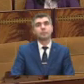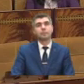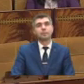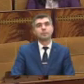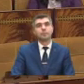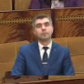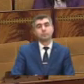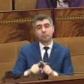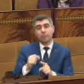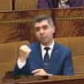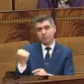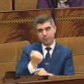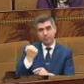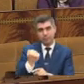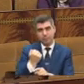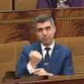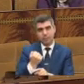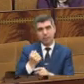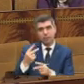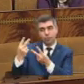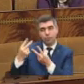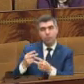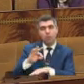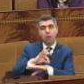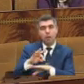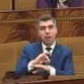التأخر دائما في قراءة العداد هو المشكل.